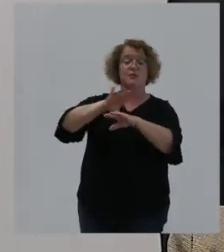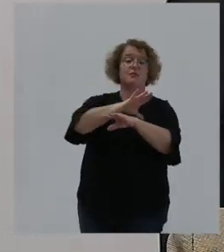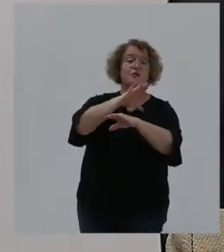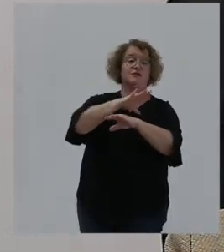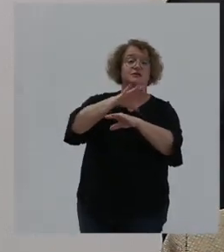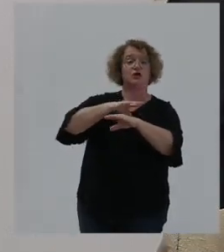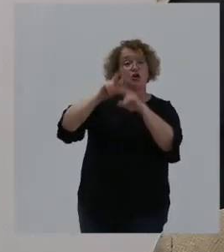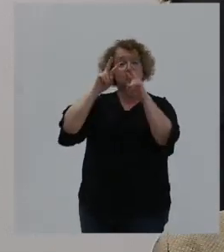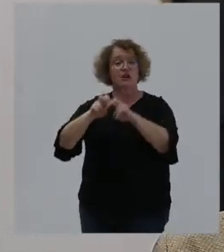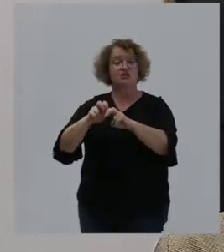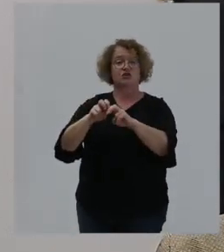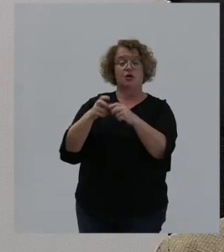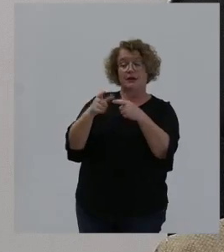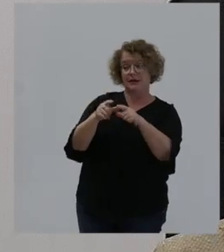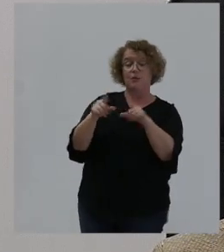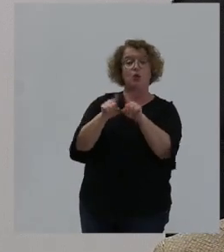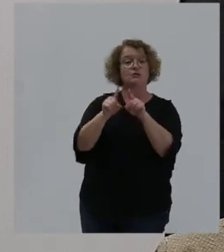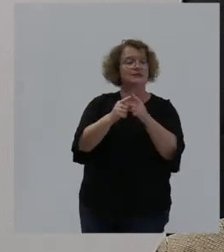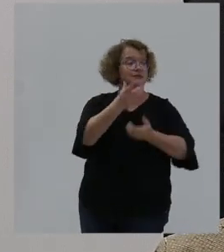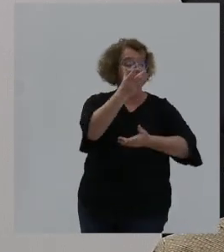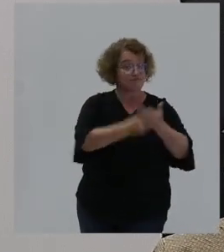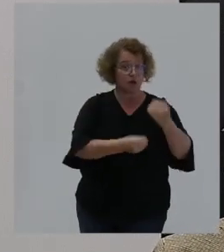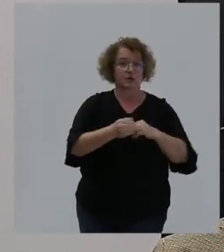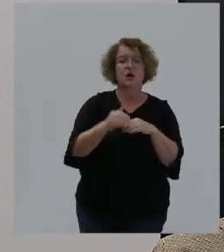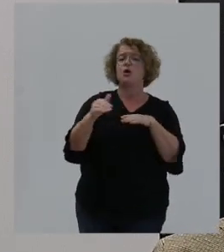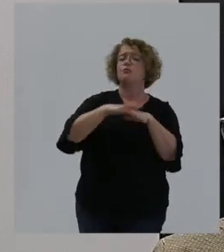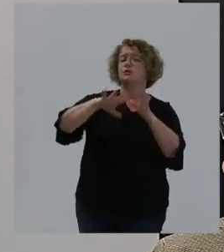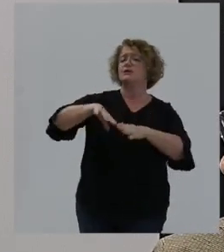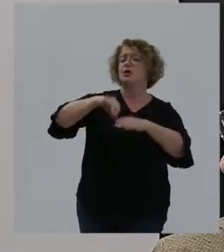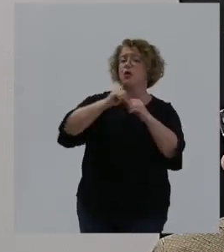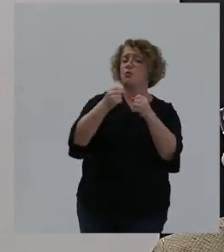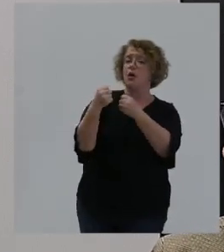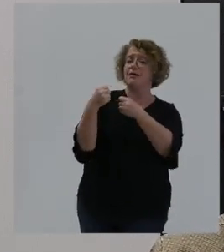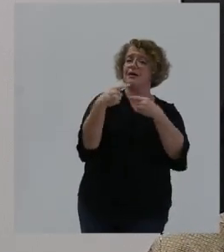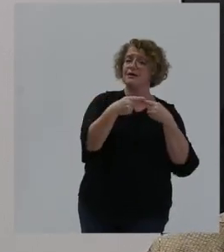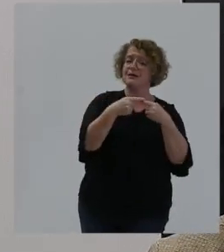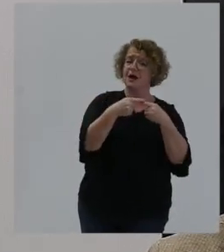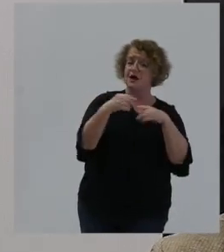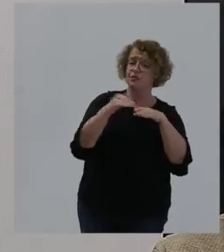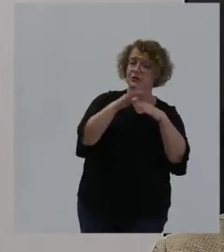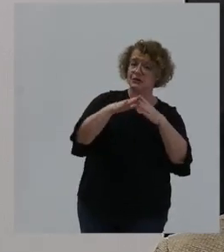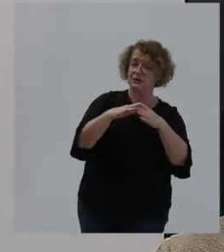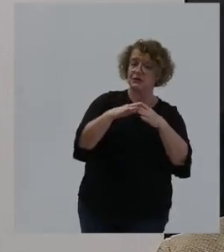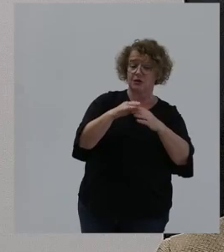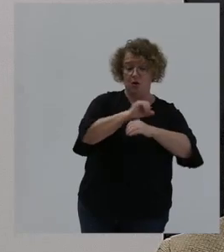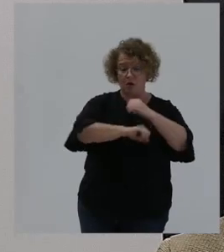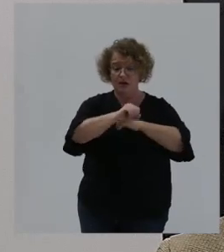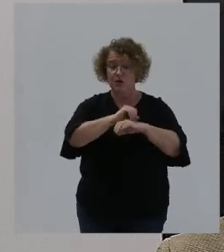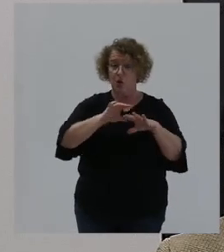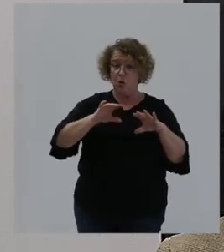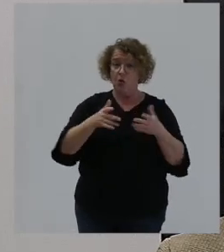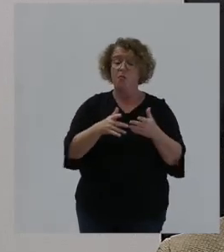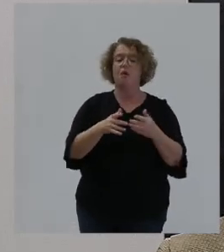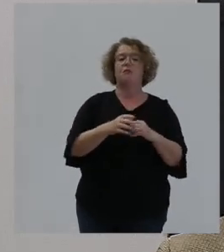d'autres absences. Une politique d'emploi ne se résume pas à une politique de recrutement. Il faut aussi donner envie